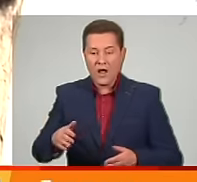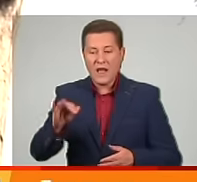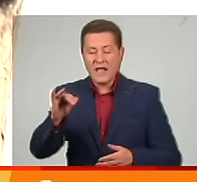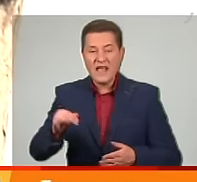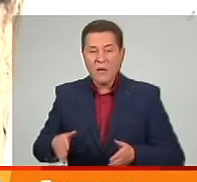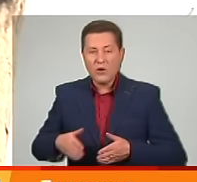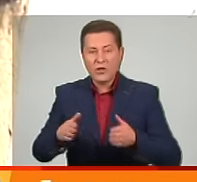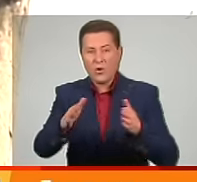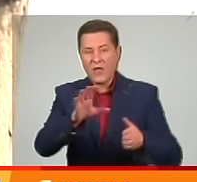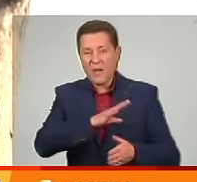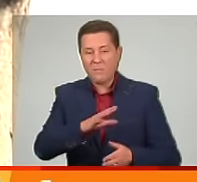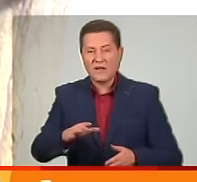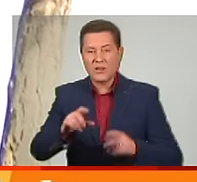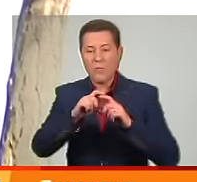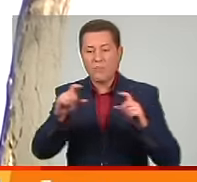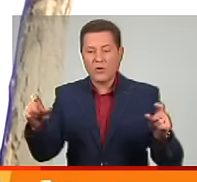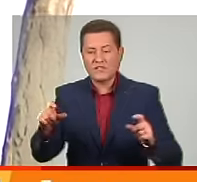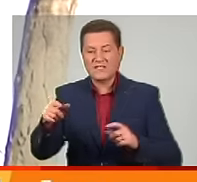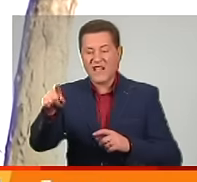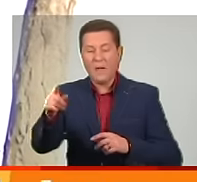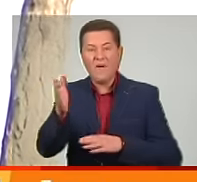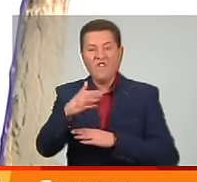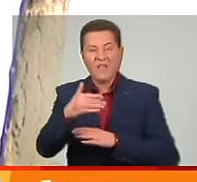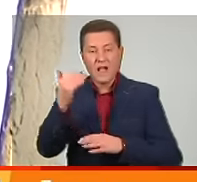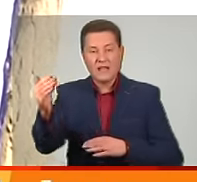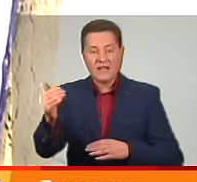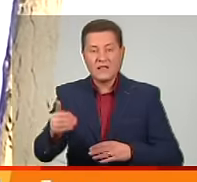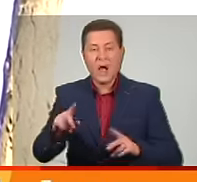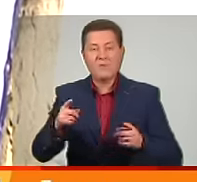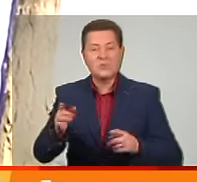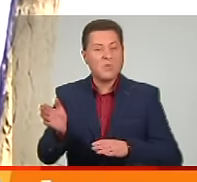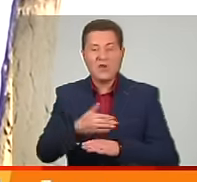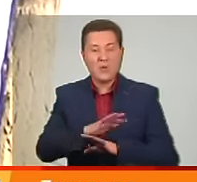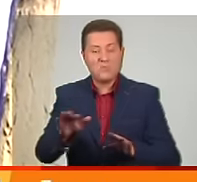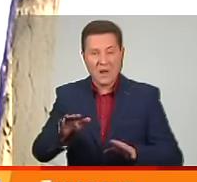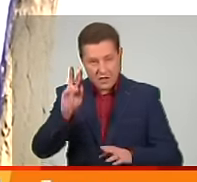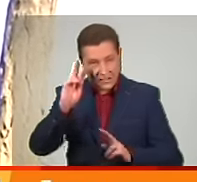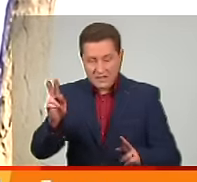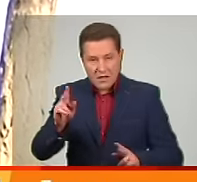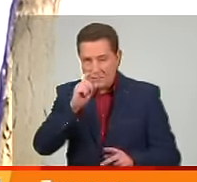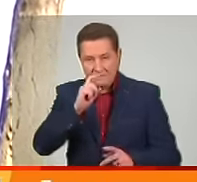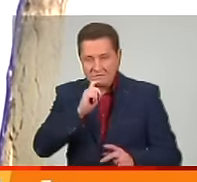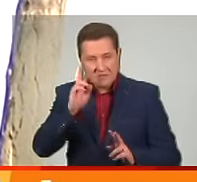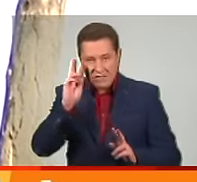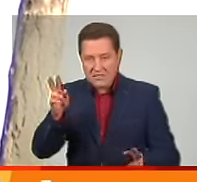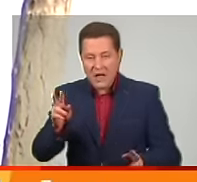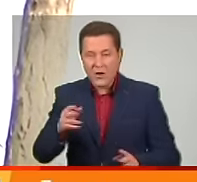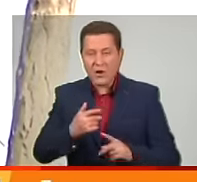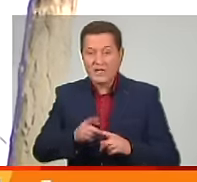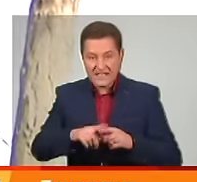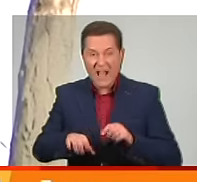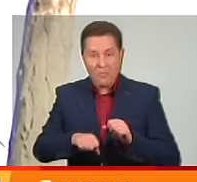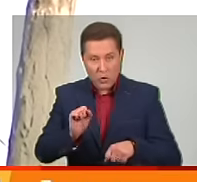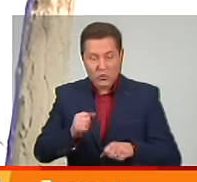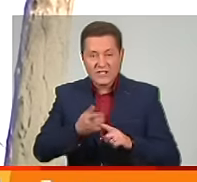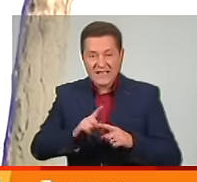блокпост. Видно, там їхній флаг. А чого його не відвели, ви знаєте? Без поняття. Тобто, а так, а це порушення цих